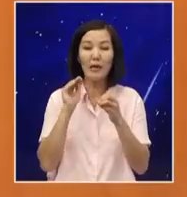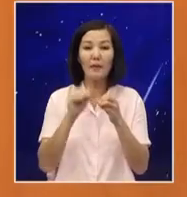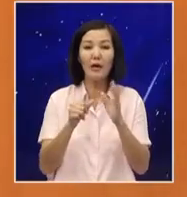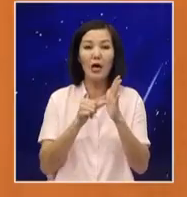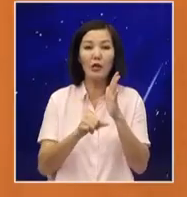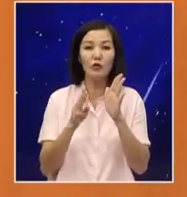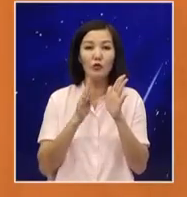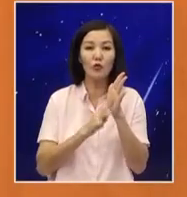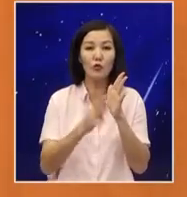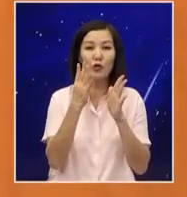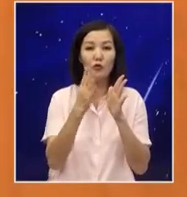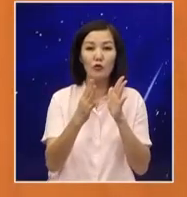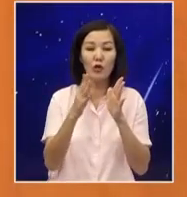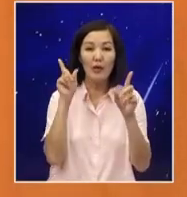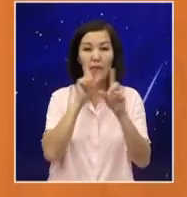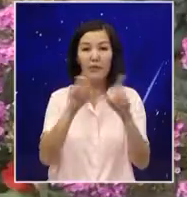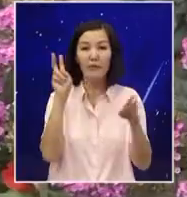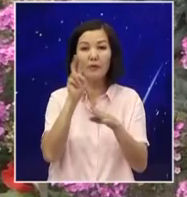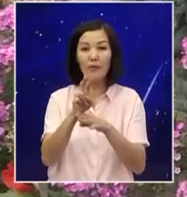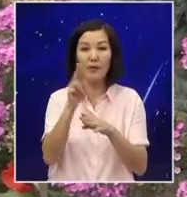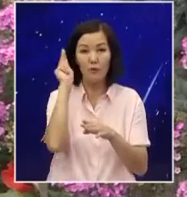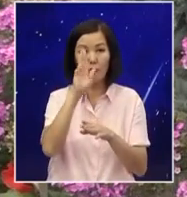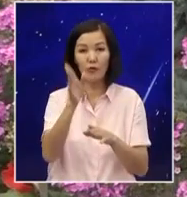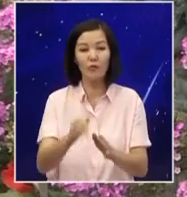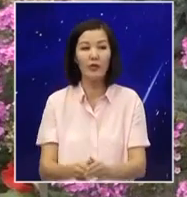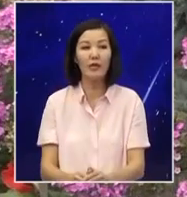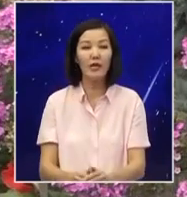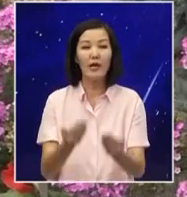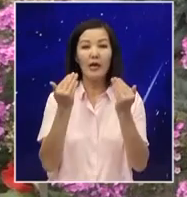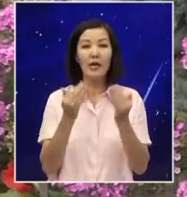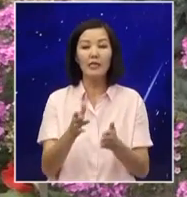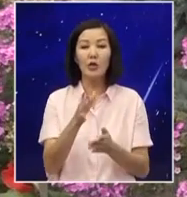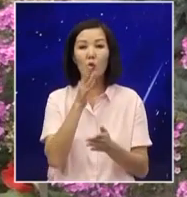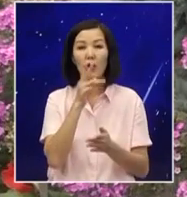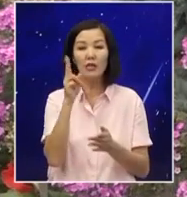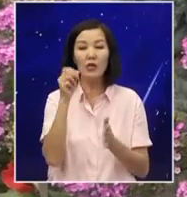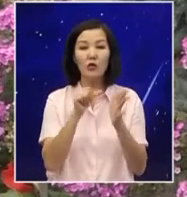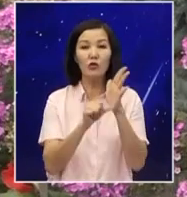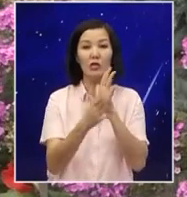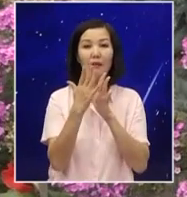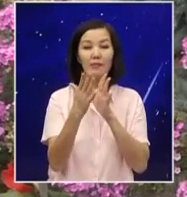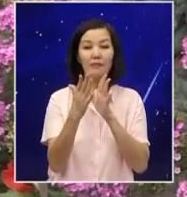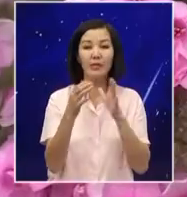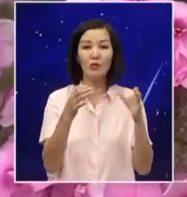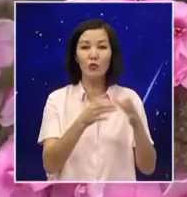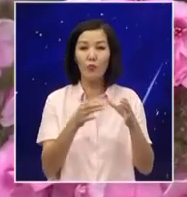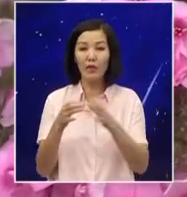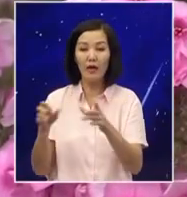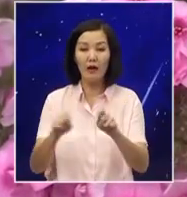12693 бала мектепке барып оқиды. Қазіргі уақытта 265 кезекші топтар